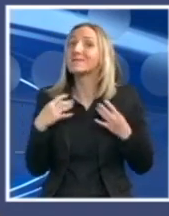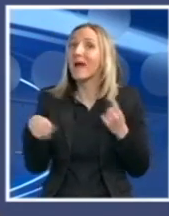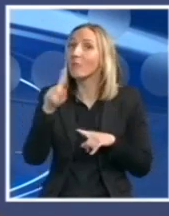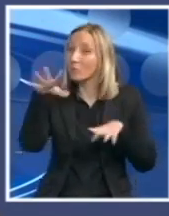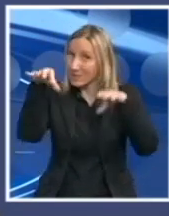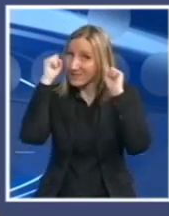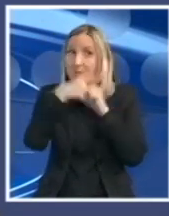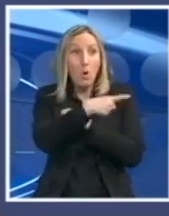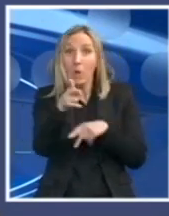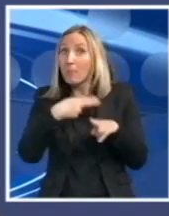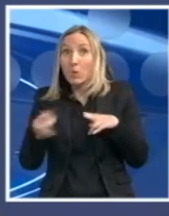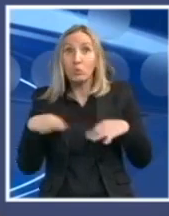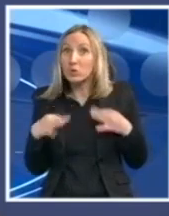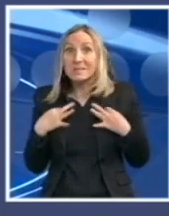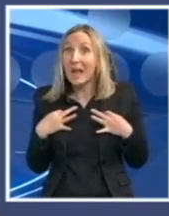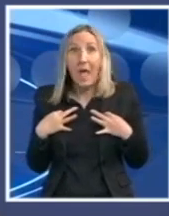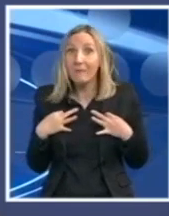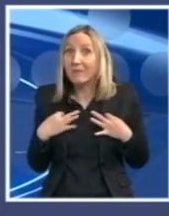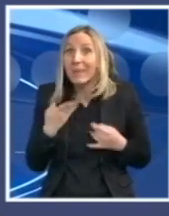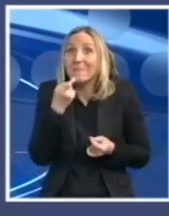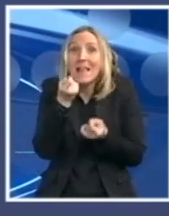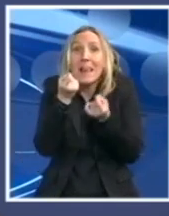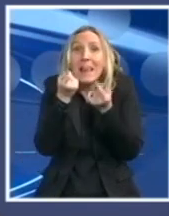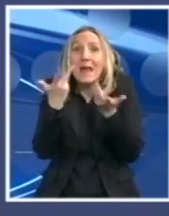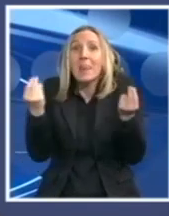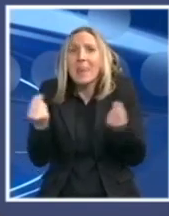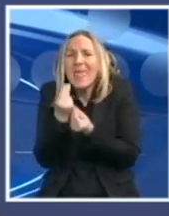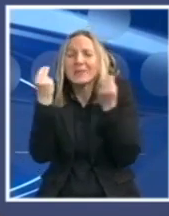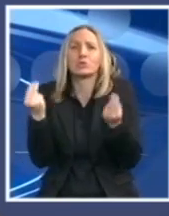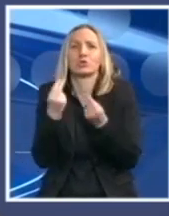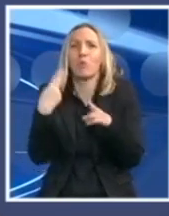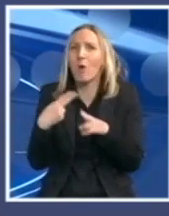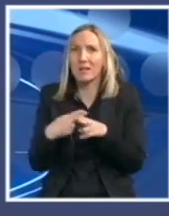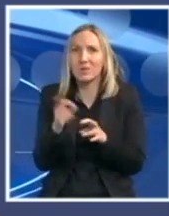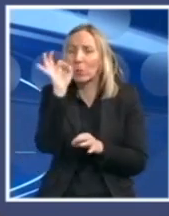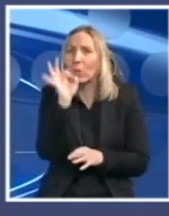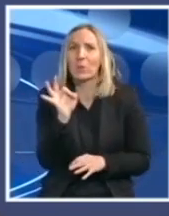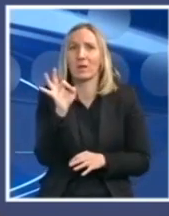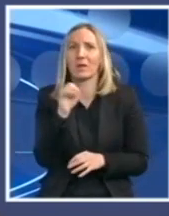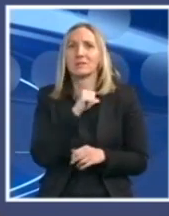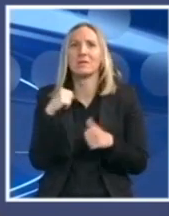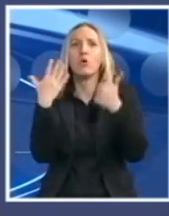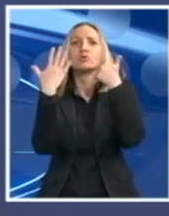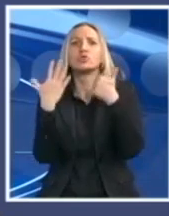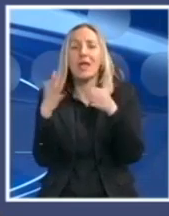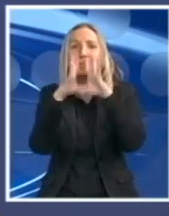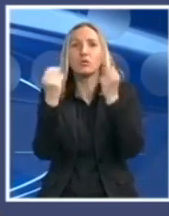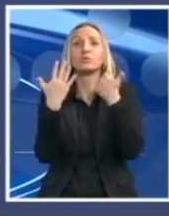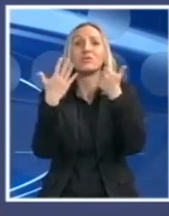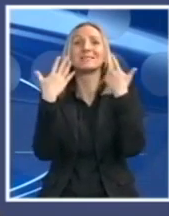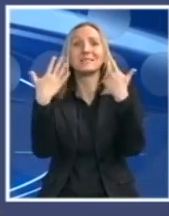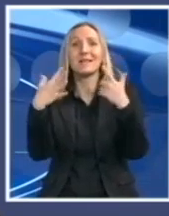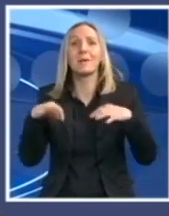shvatiti da su oni potpuno zdravi. Oni nemaju baš nikakvu tegobu. Samo 6 od 67